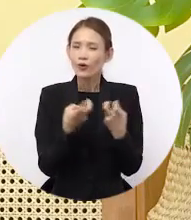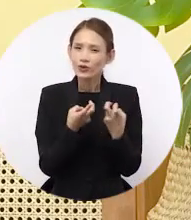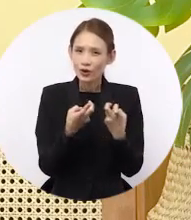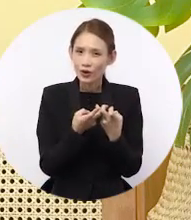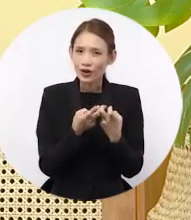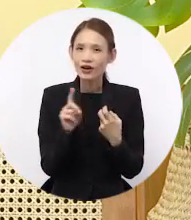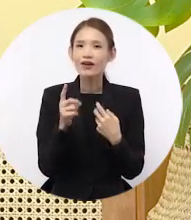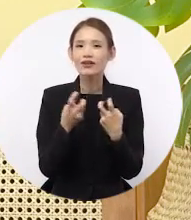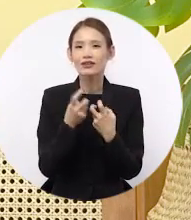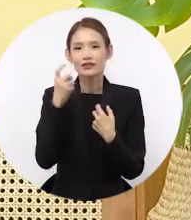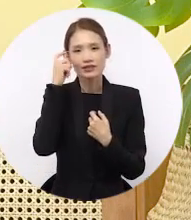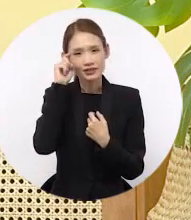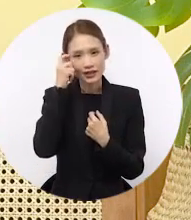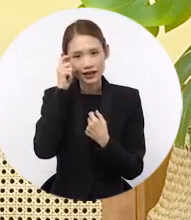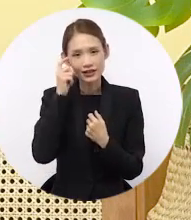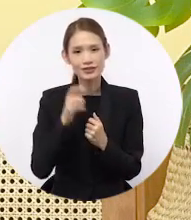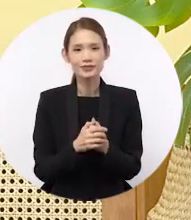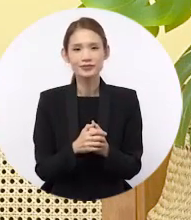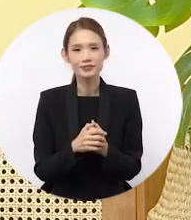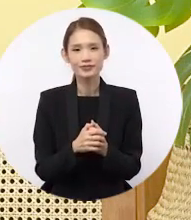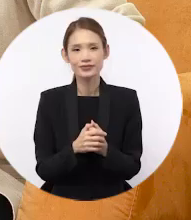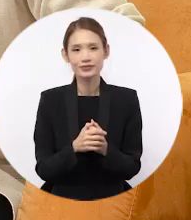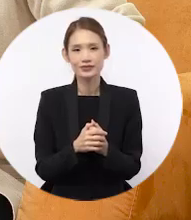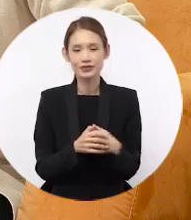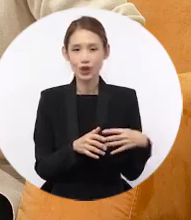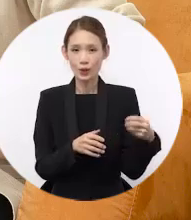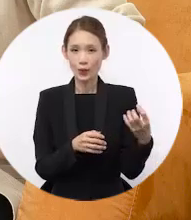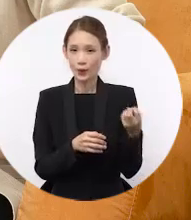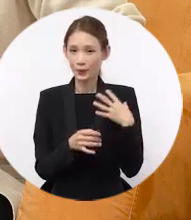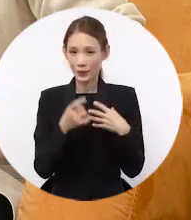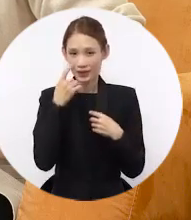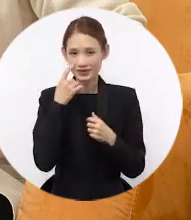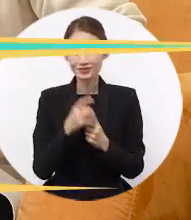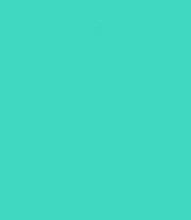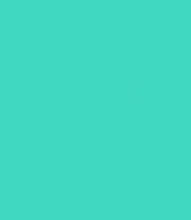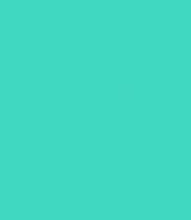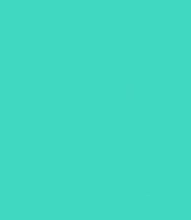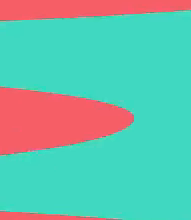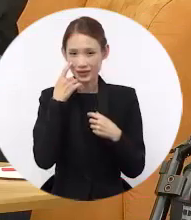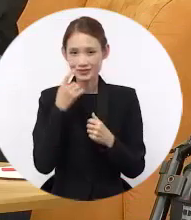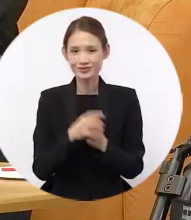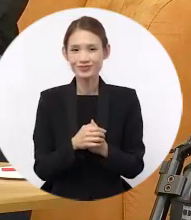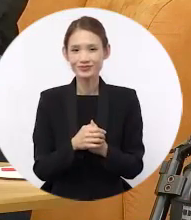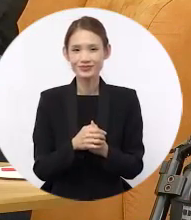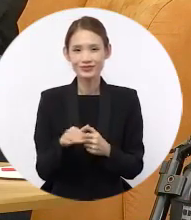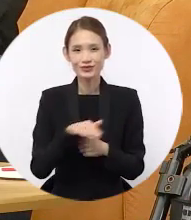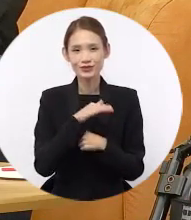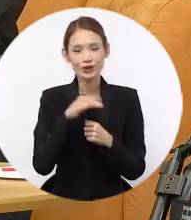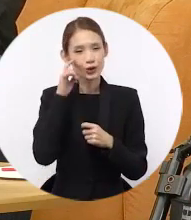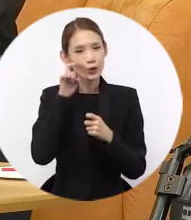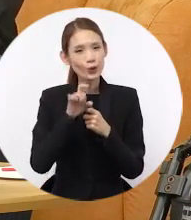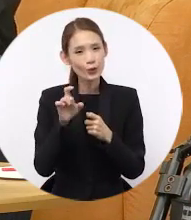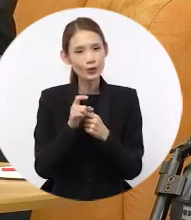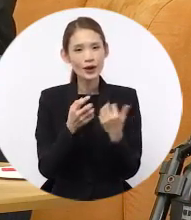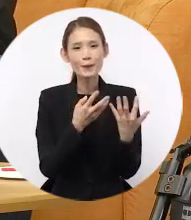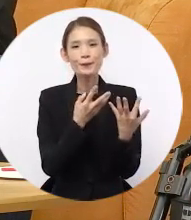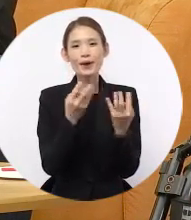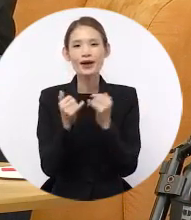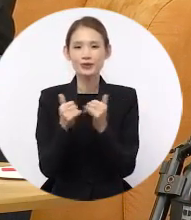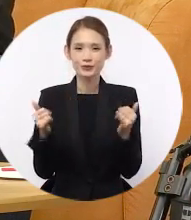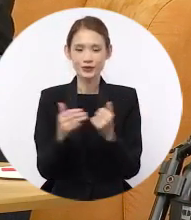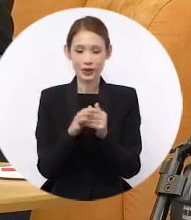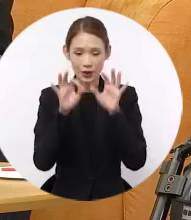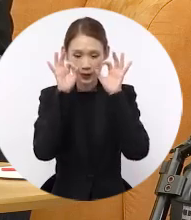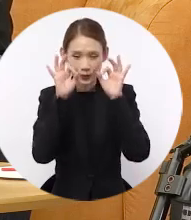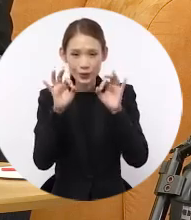이걸 어떻게 하면 좋을까 생각해보면 먼저 말해주실 수 없으세요? 자, 우리들의 이런 고민들을 많은 분들이 이제 또